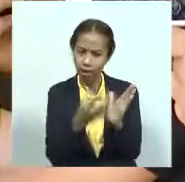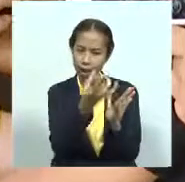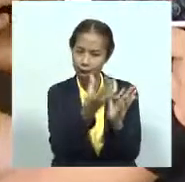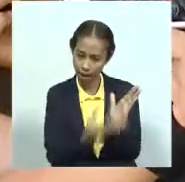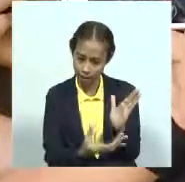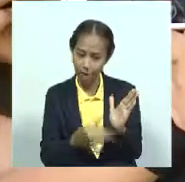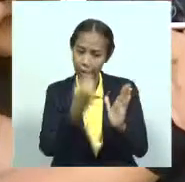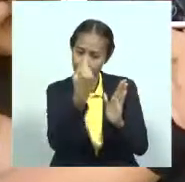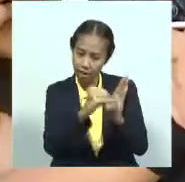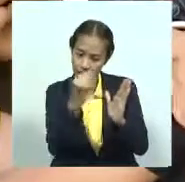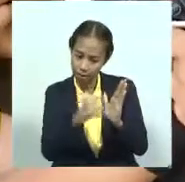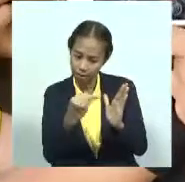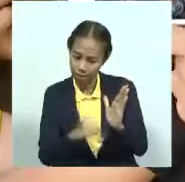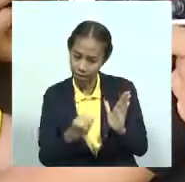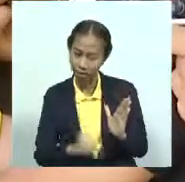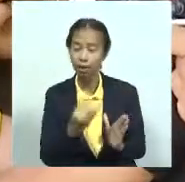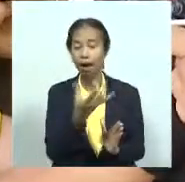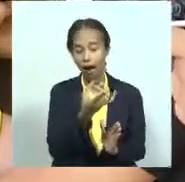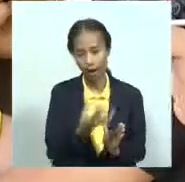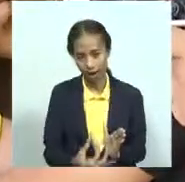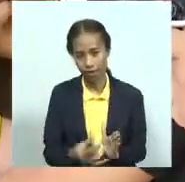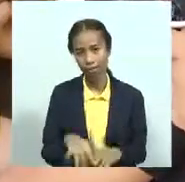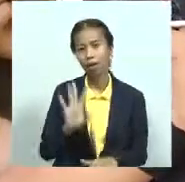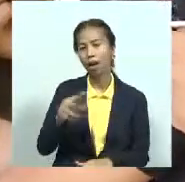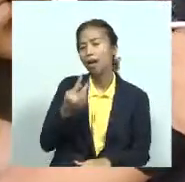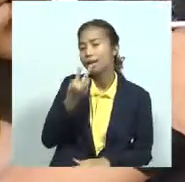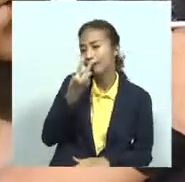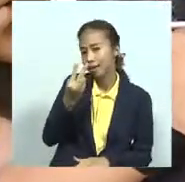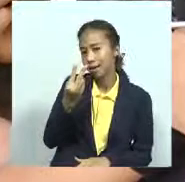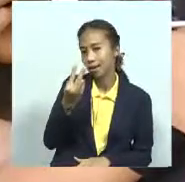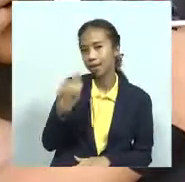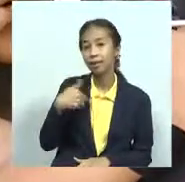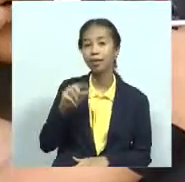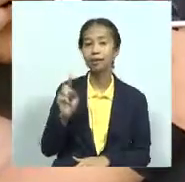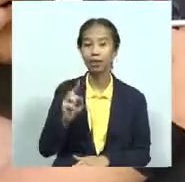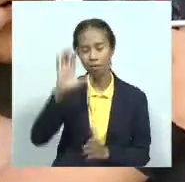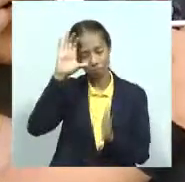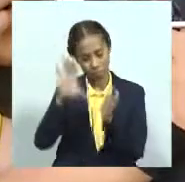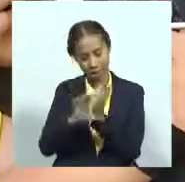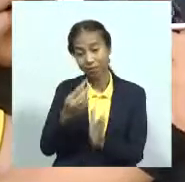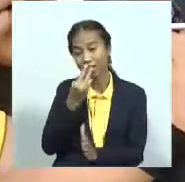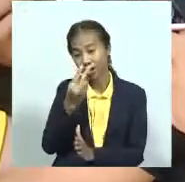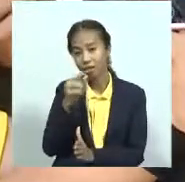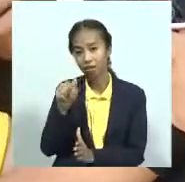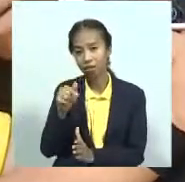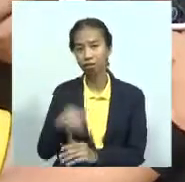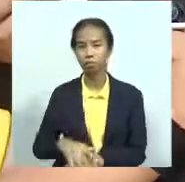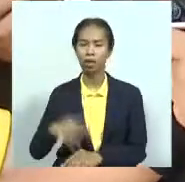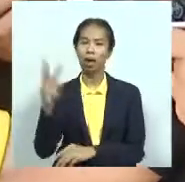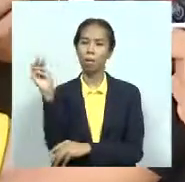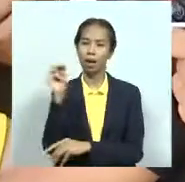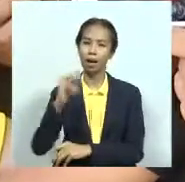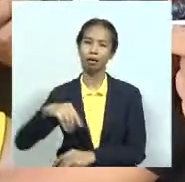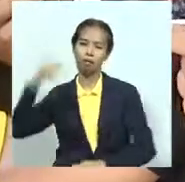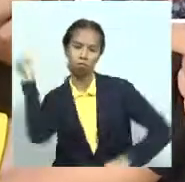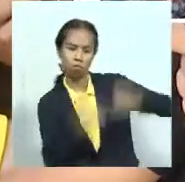ในเรื่องอะไรบ้างนะครับซึ่งอย่างที่ท่านเห็นทางสื่อมวลชนเห็นนะฮะว่าออกมาถือไม้ไล่ตีกัน